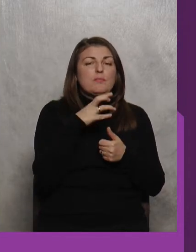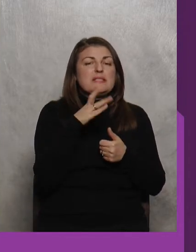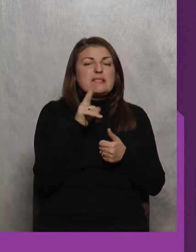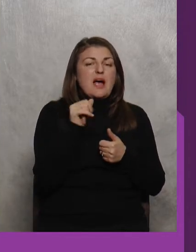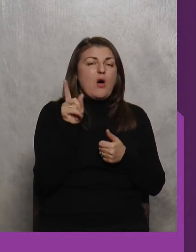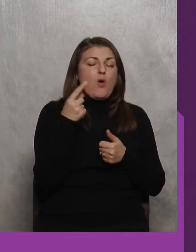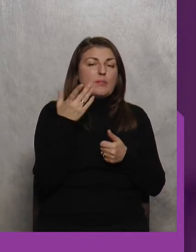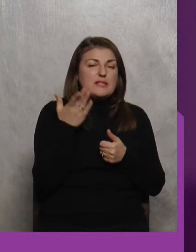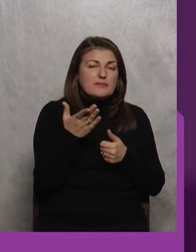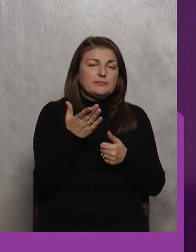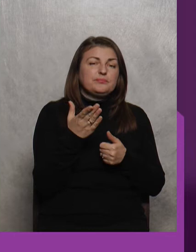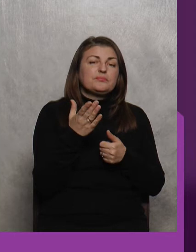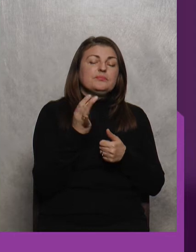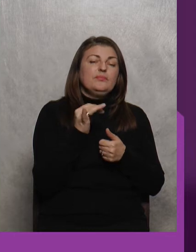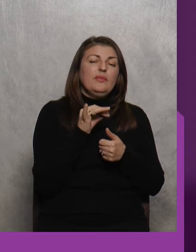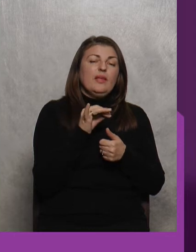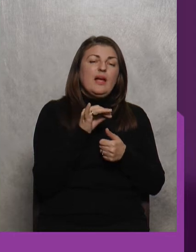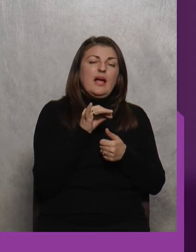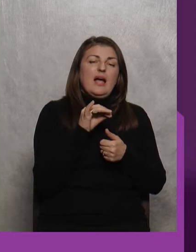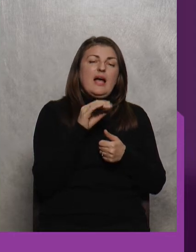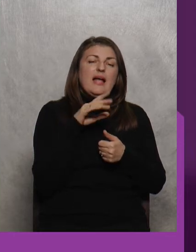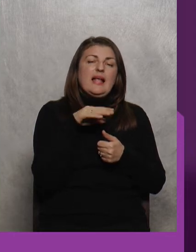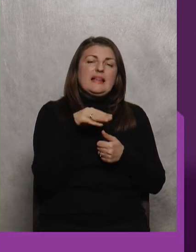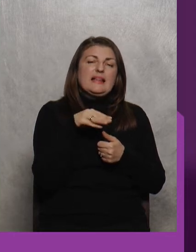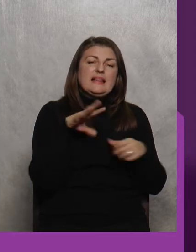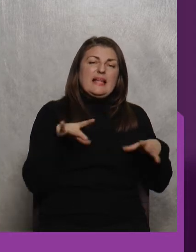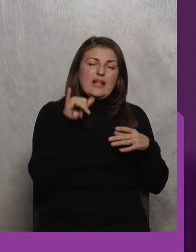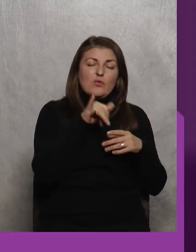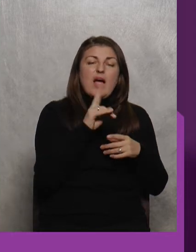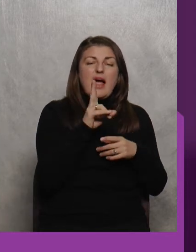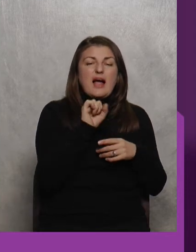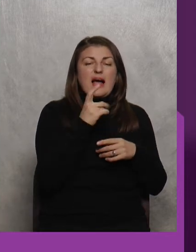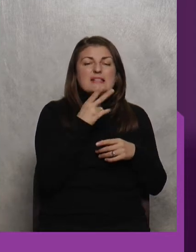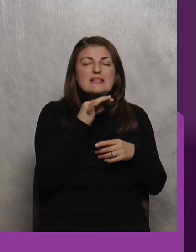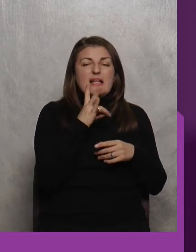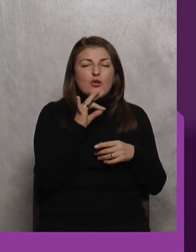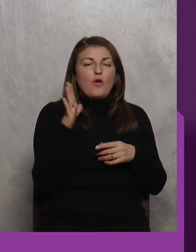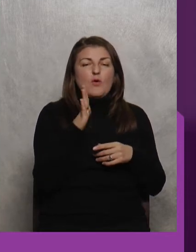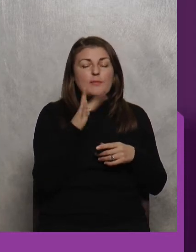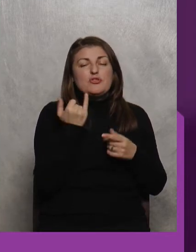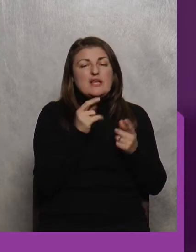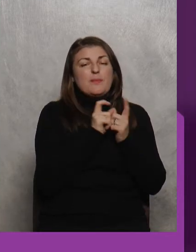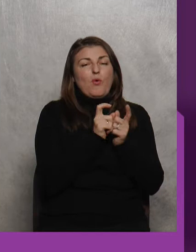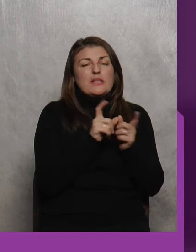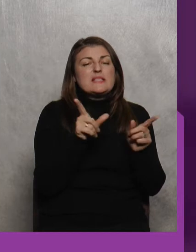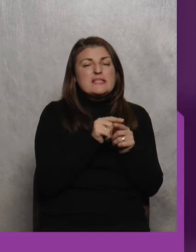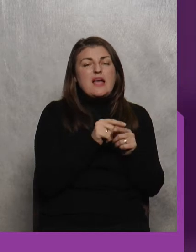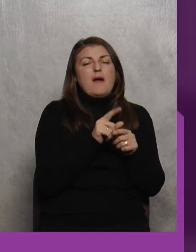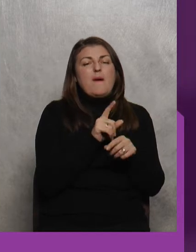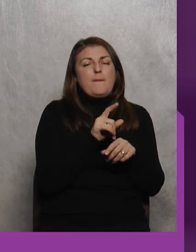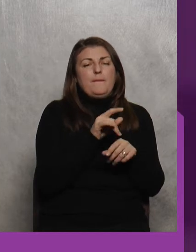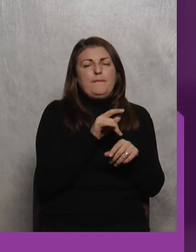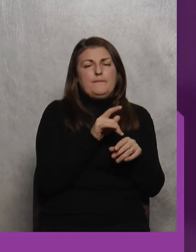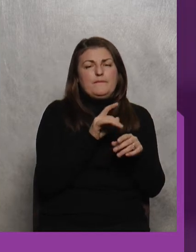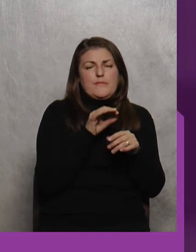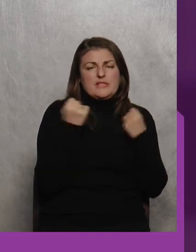області. Літовцев Євген тренер у них, і відповідно Касьяненко Володимир зараз бореться з провідним